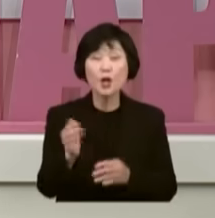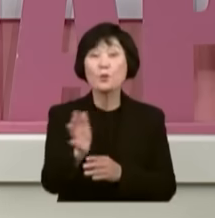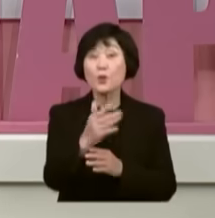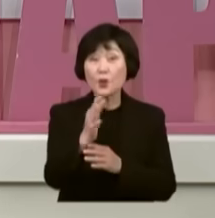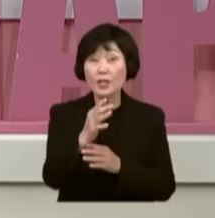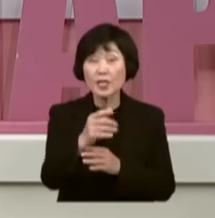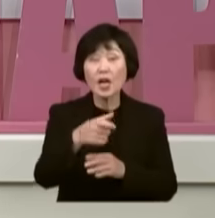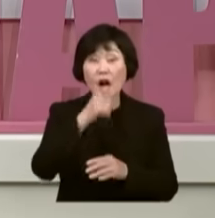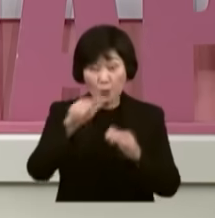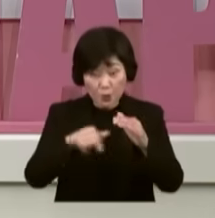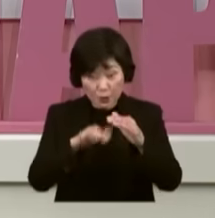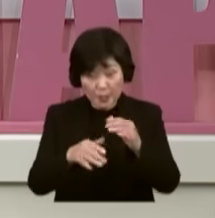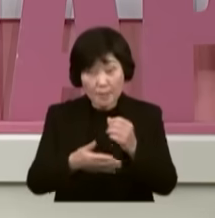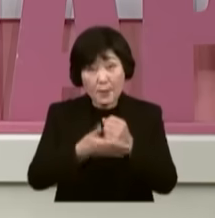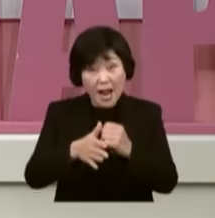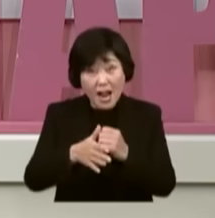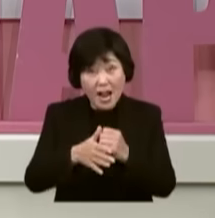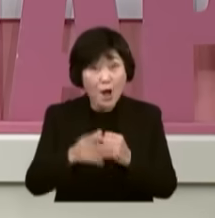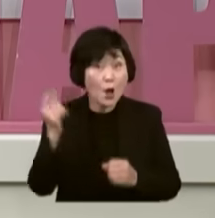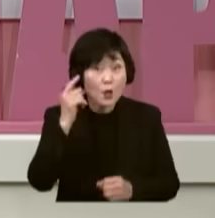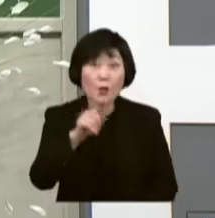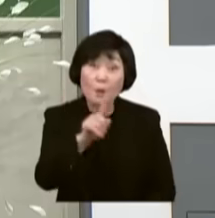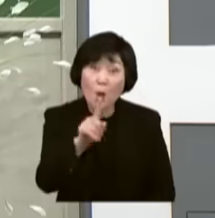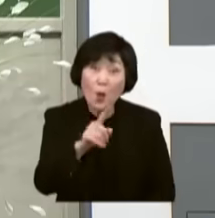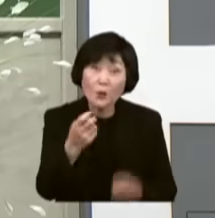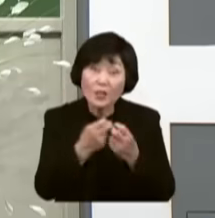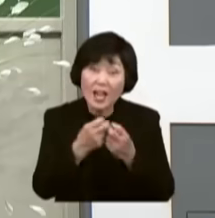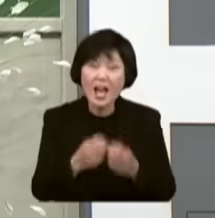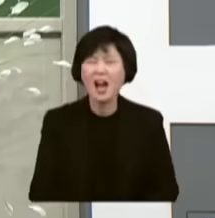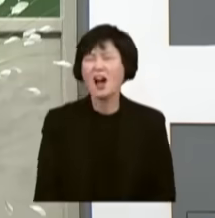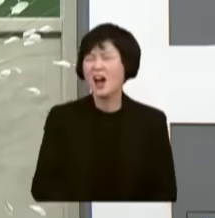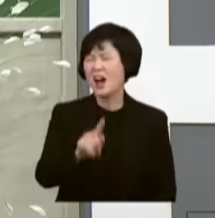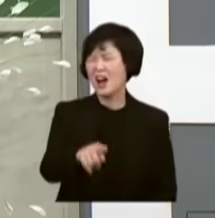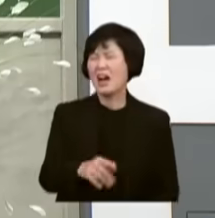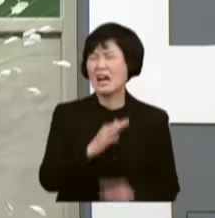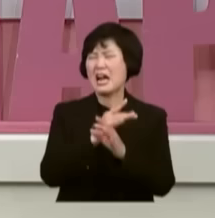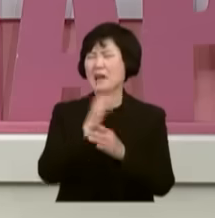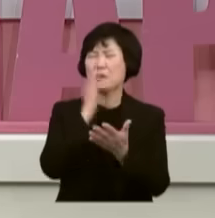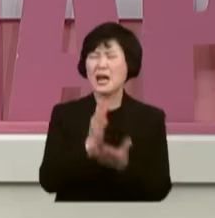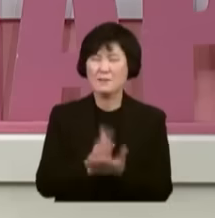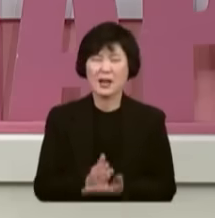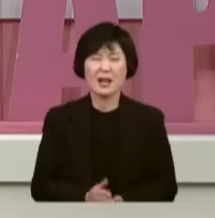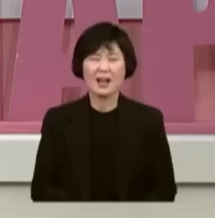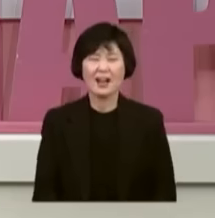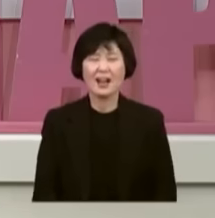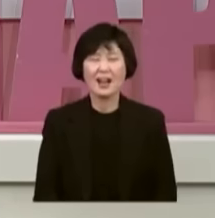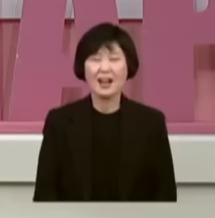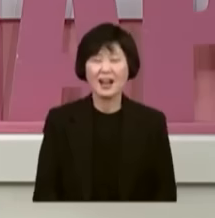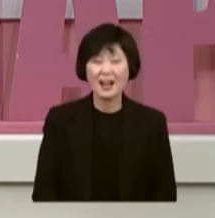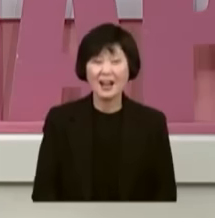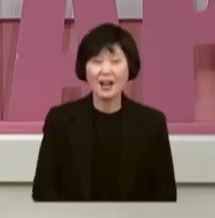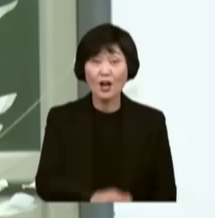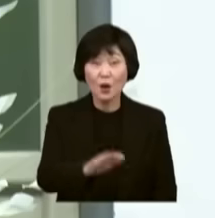그러면 그런 아직 애가 하지 마. 우리는 안 웃어. 우리는 웃어. 우리 세대는. 그럼